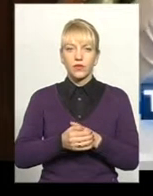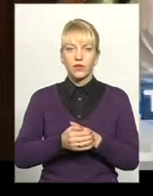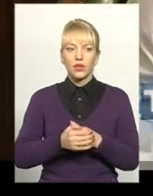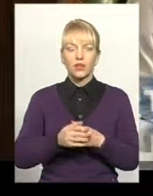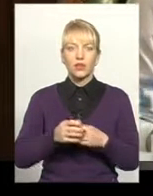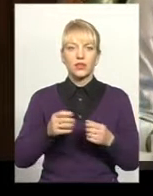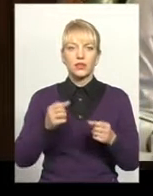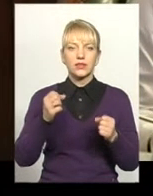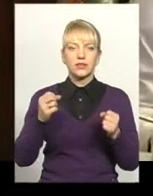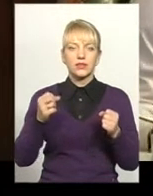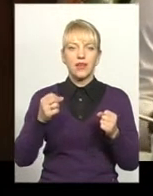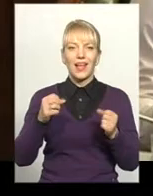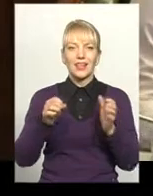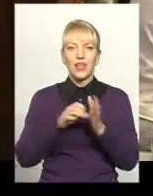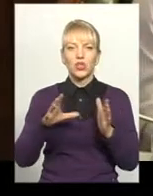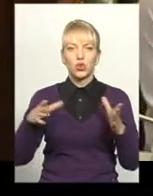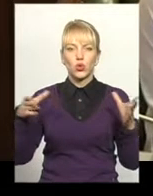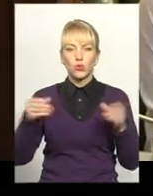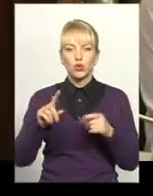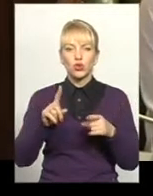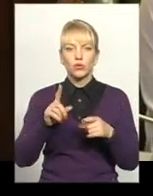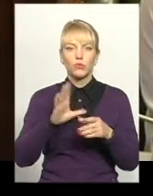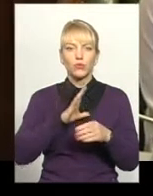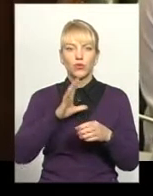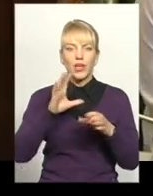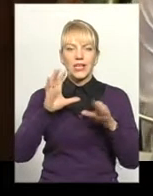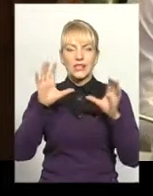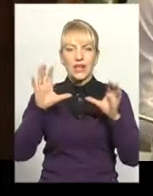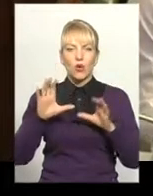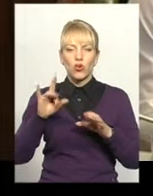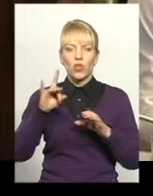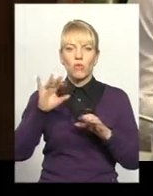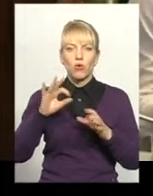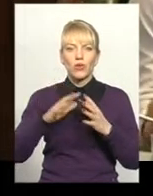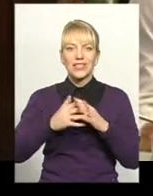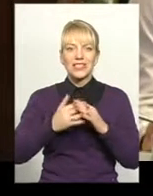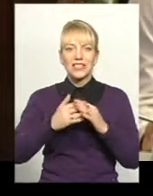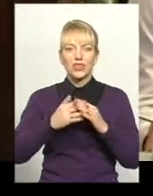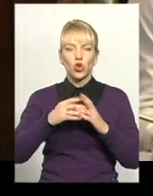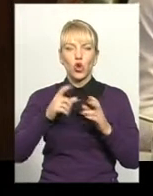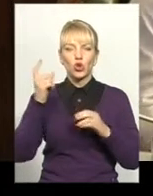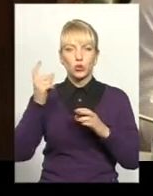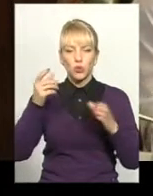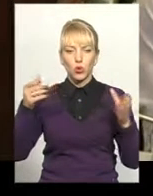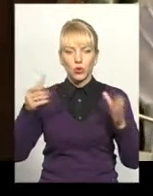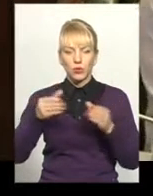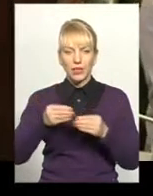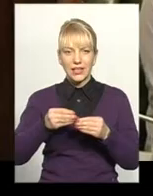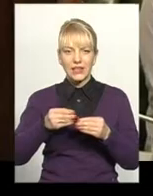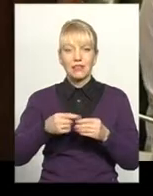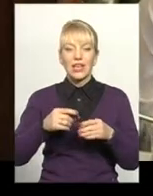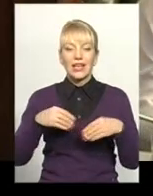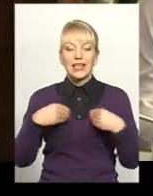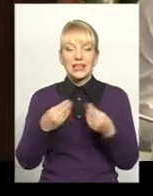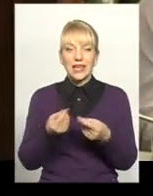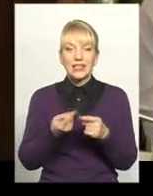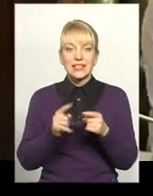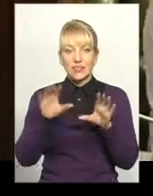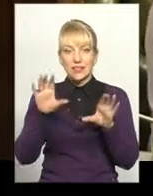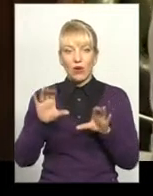подібно до закону про сільськогосподарські кооперативи, просто розв'яже руки і дасть можливість селянам. Ну, власне,